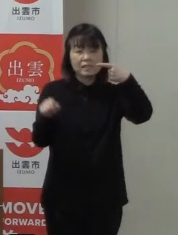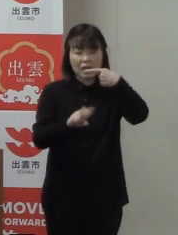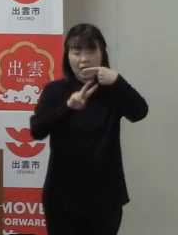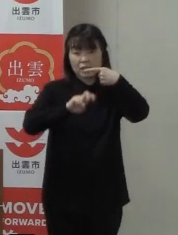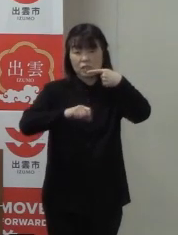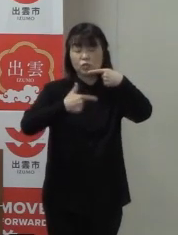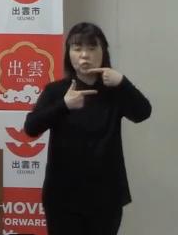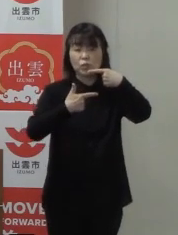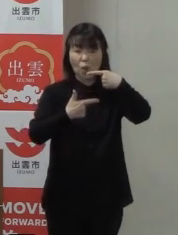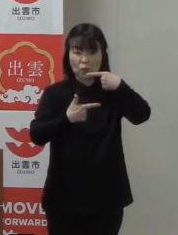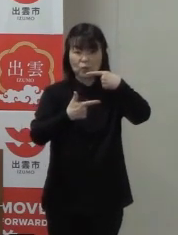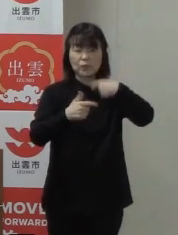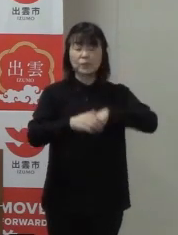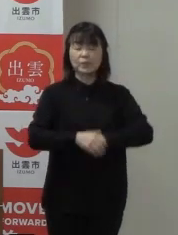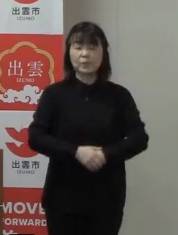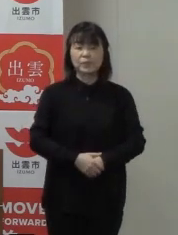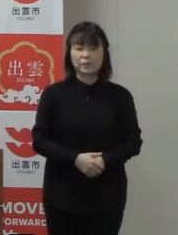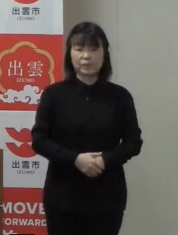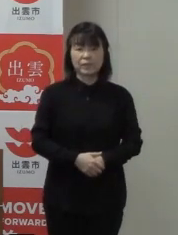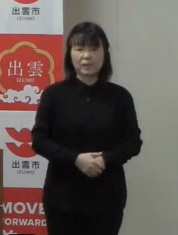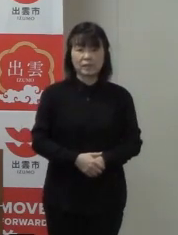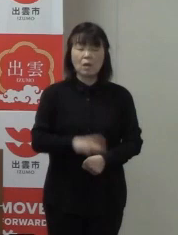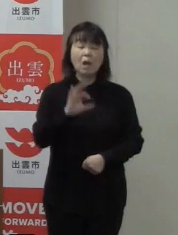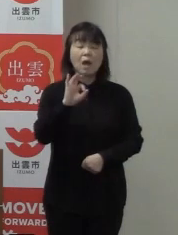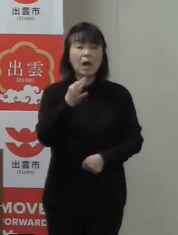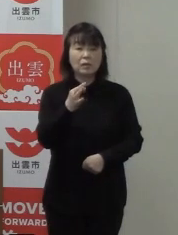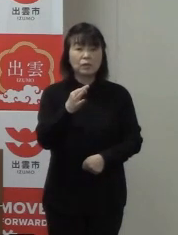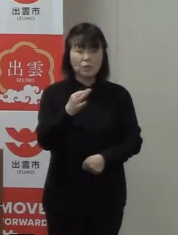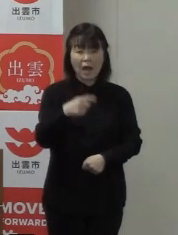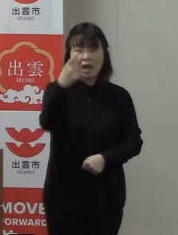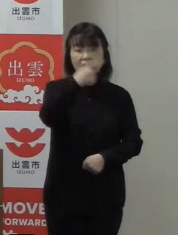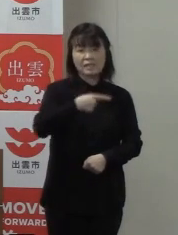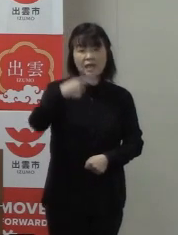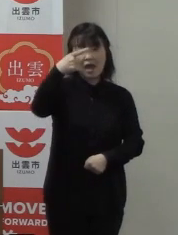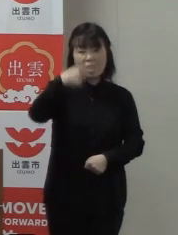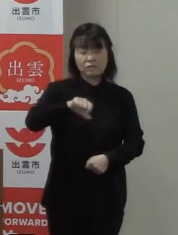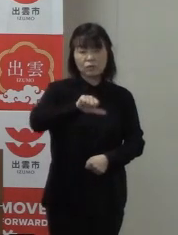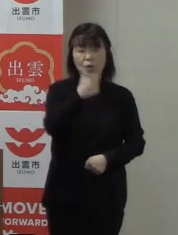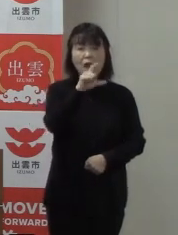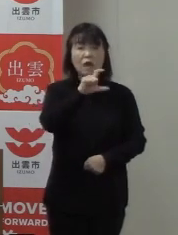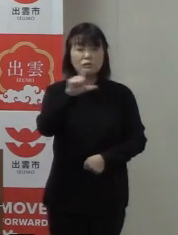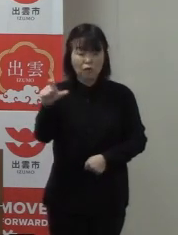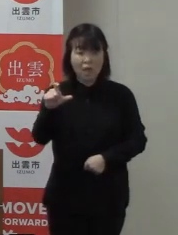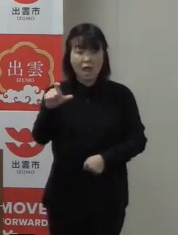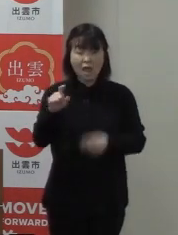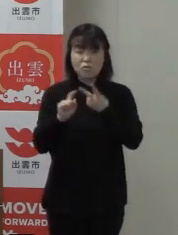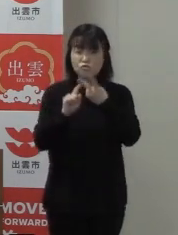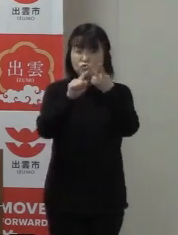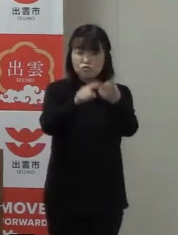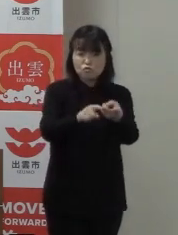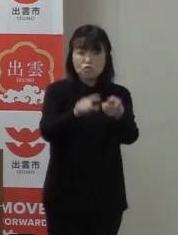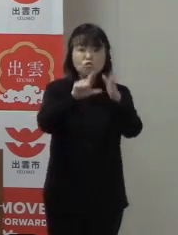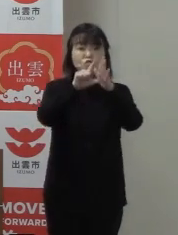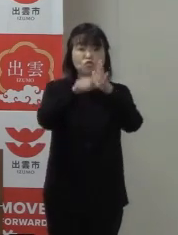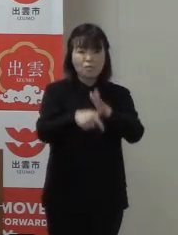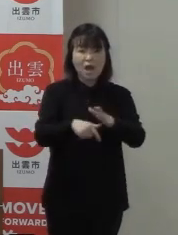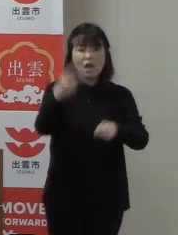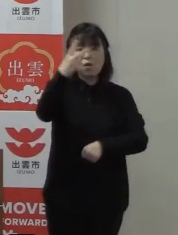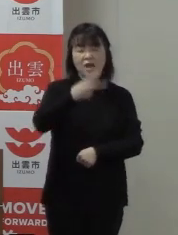日からであります。販売価格は、1500円、郵送の場合は2000円でござい